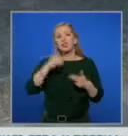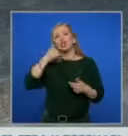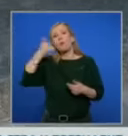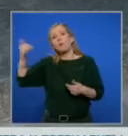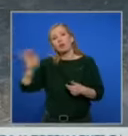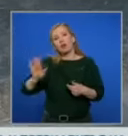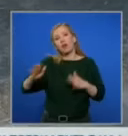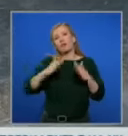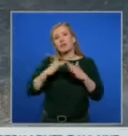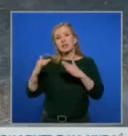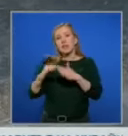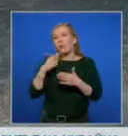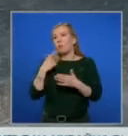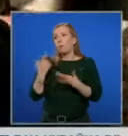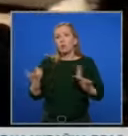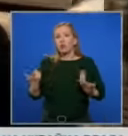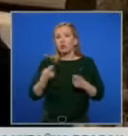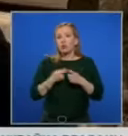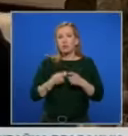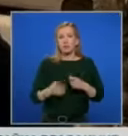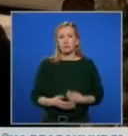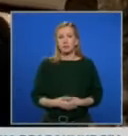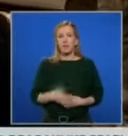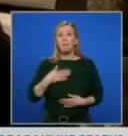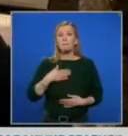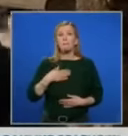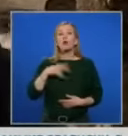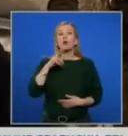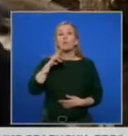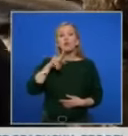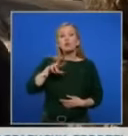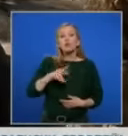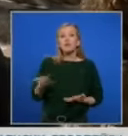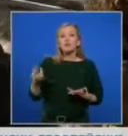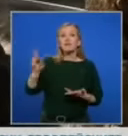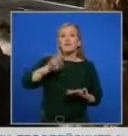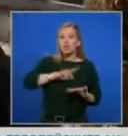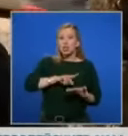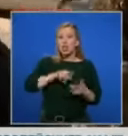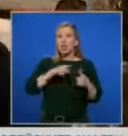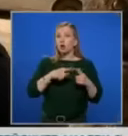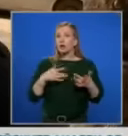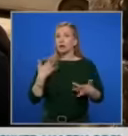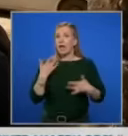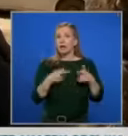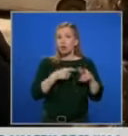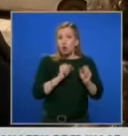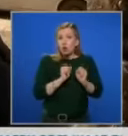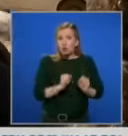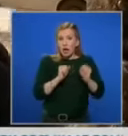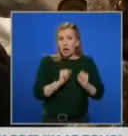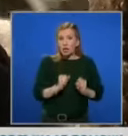го попита за поредното посегателство. Протежът ми се е прибирал от театър, нали? Той го причакал във входа, доколкото разбрахме.